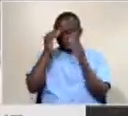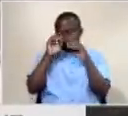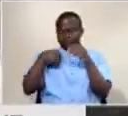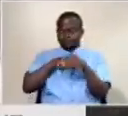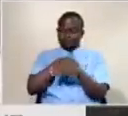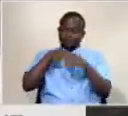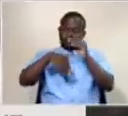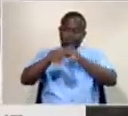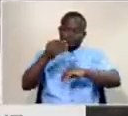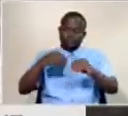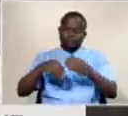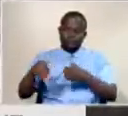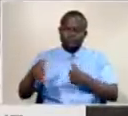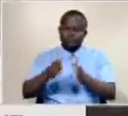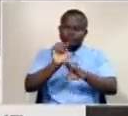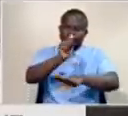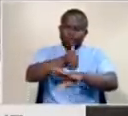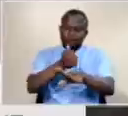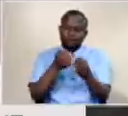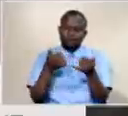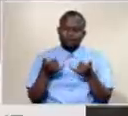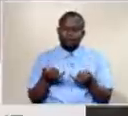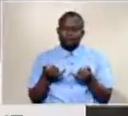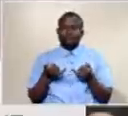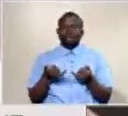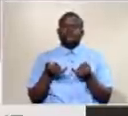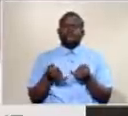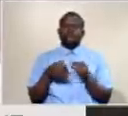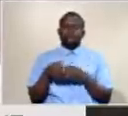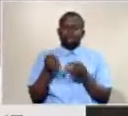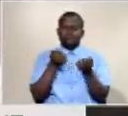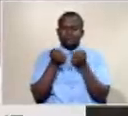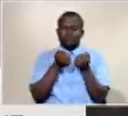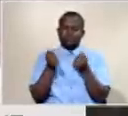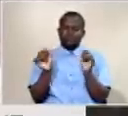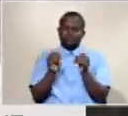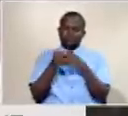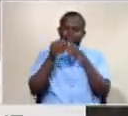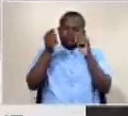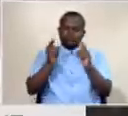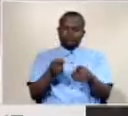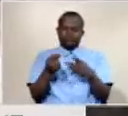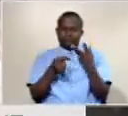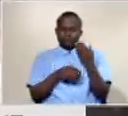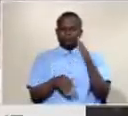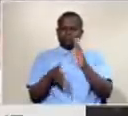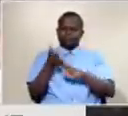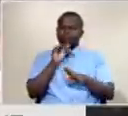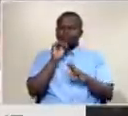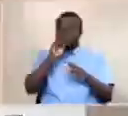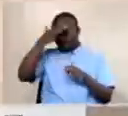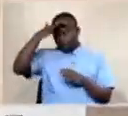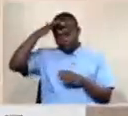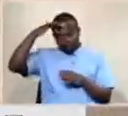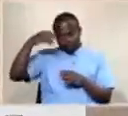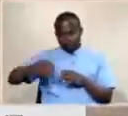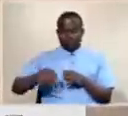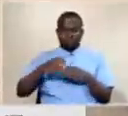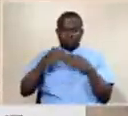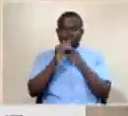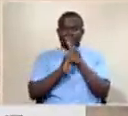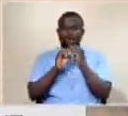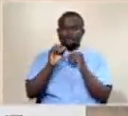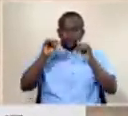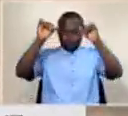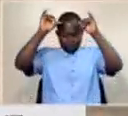ko ubucuruzi bitewe n'umuhanda wagiyeho, ubu ngubu n'imodoka ziragerageza kuzana ibintu bitugezeho vuba vuba tutamanje kuvunika. Ubuyobozi bw'Akarere